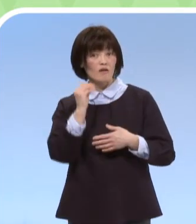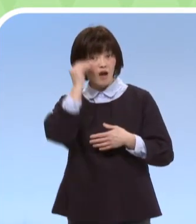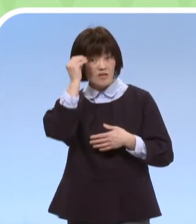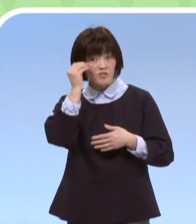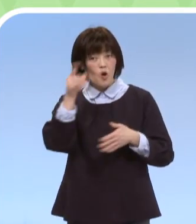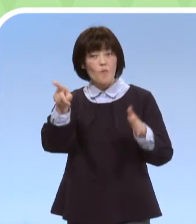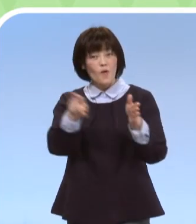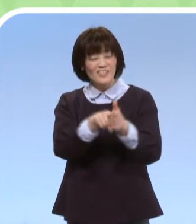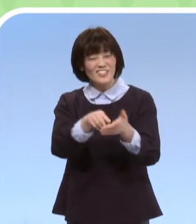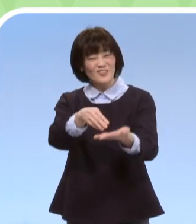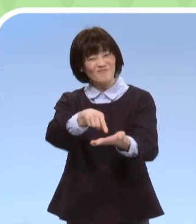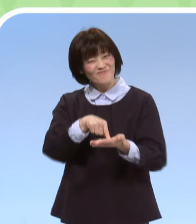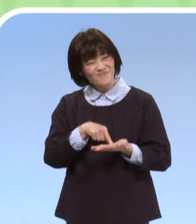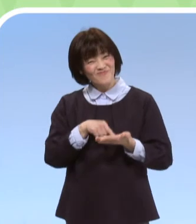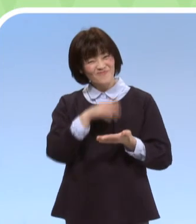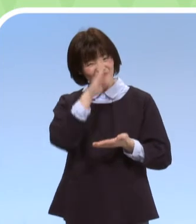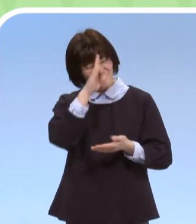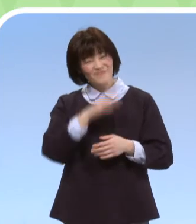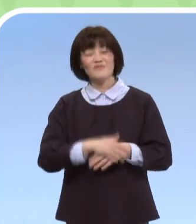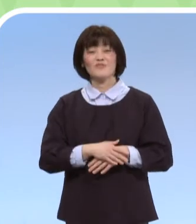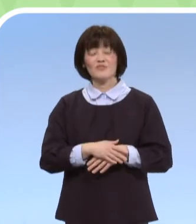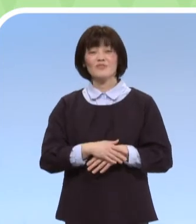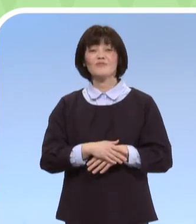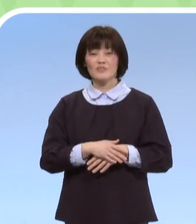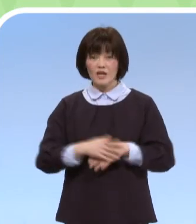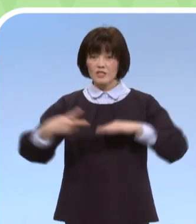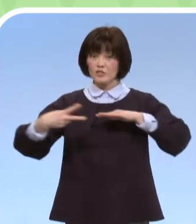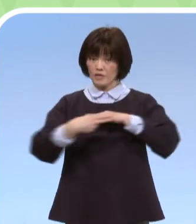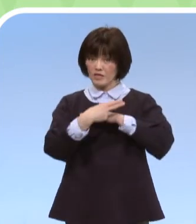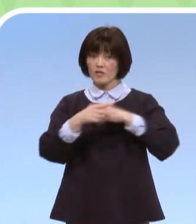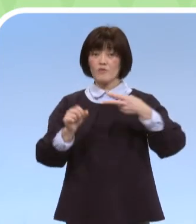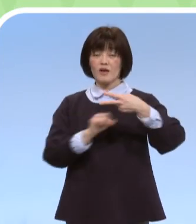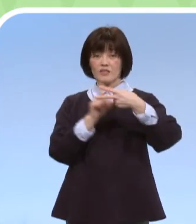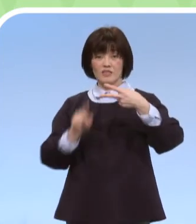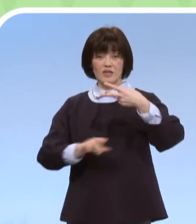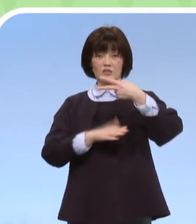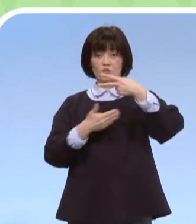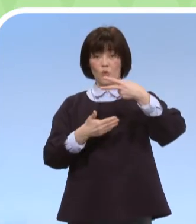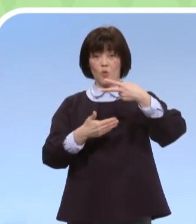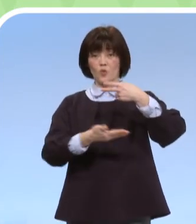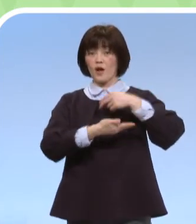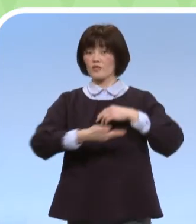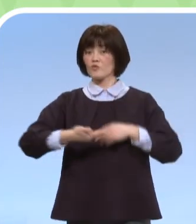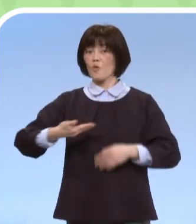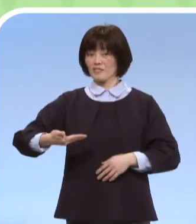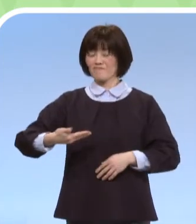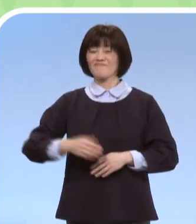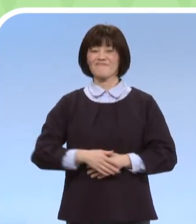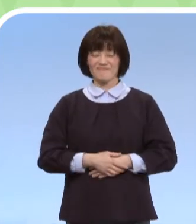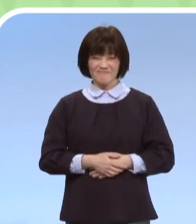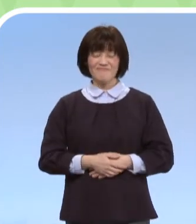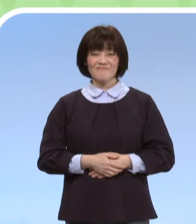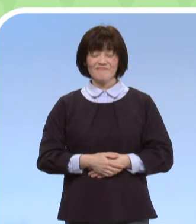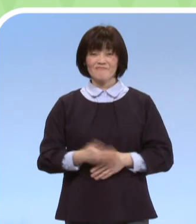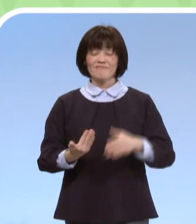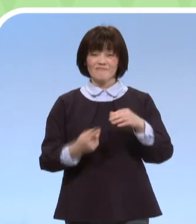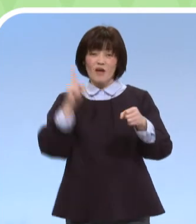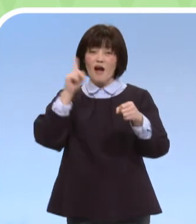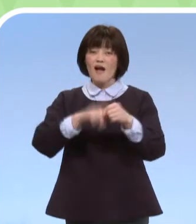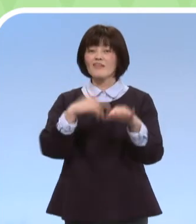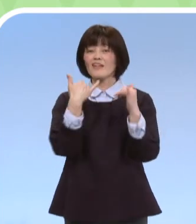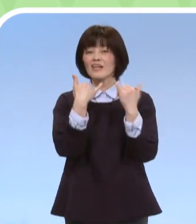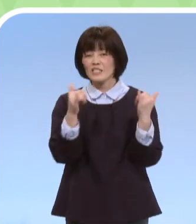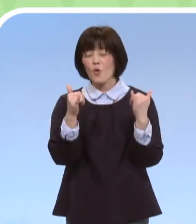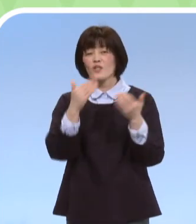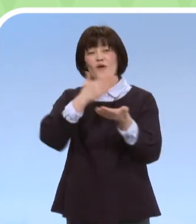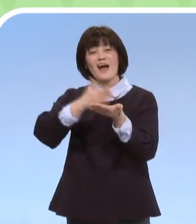感想などもぜひお書き添えください。応募の締め切りは2月9日水曜必着。当